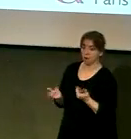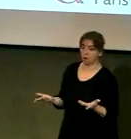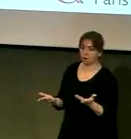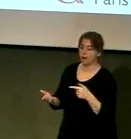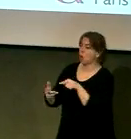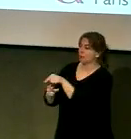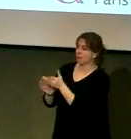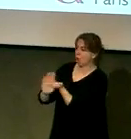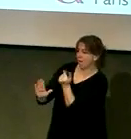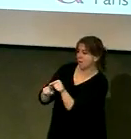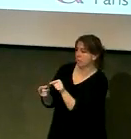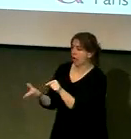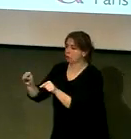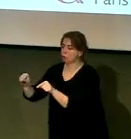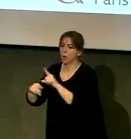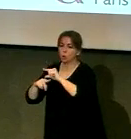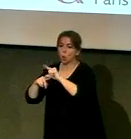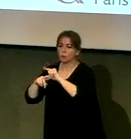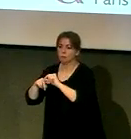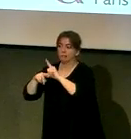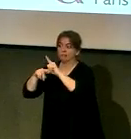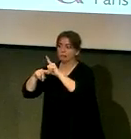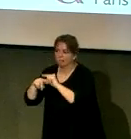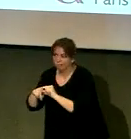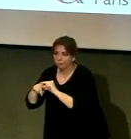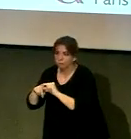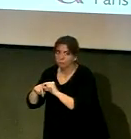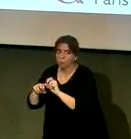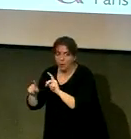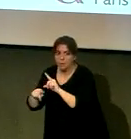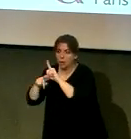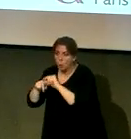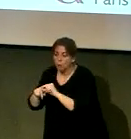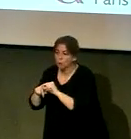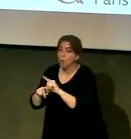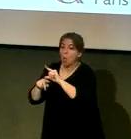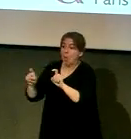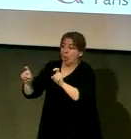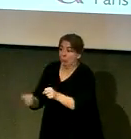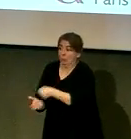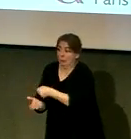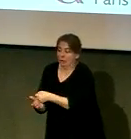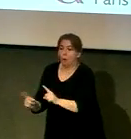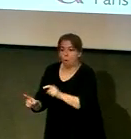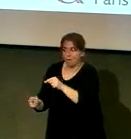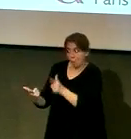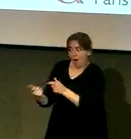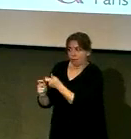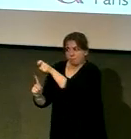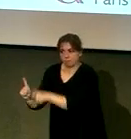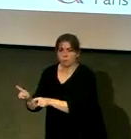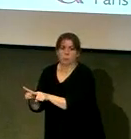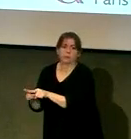baisse les doses, et baisser les doses, c'est pas forcément, il faut qu'elles soient bien. Il faut qu'elle soit bien à un moment donné. Donc souvent, il